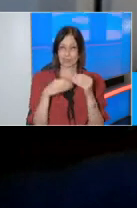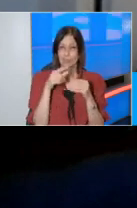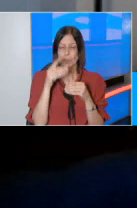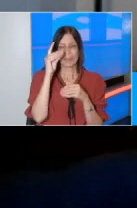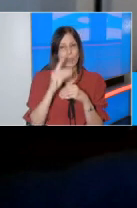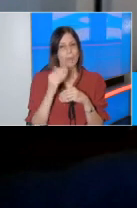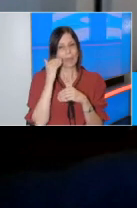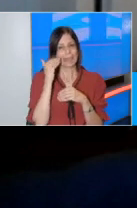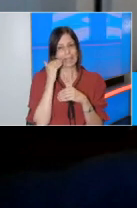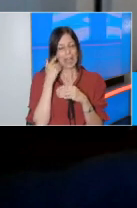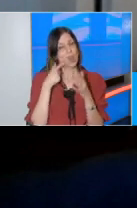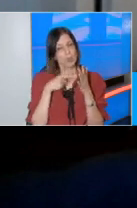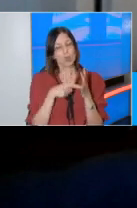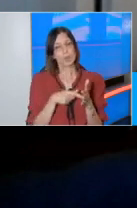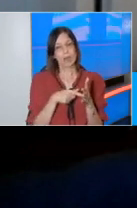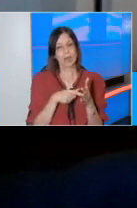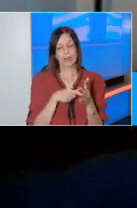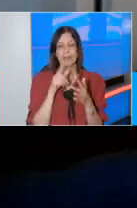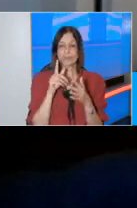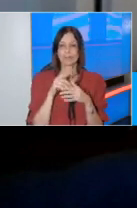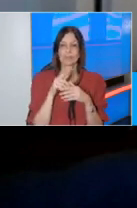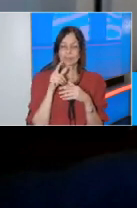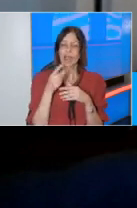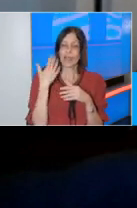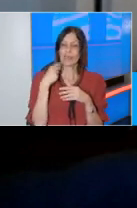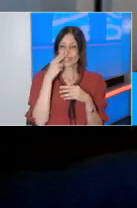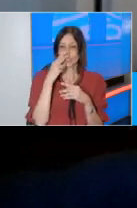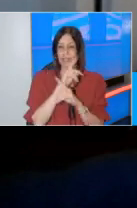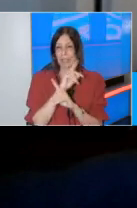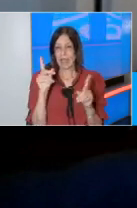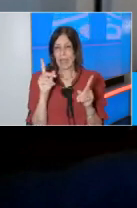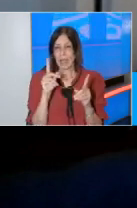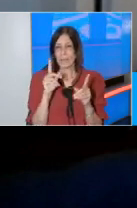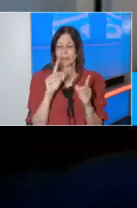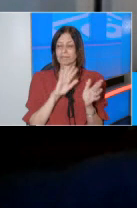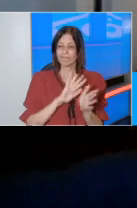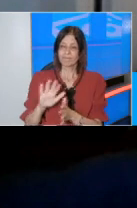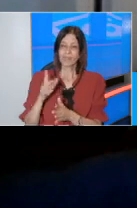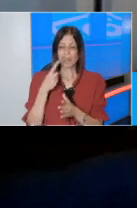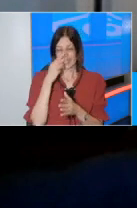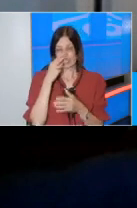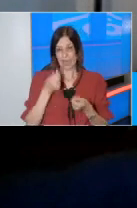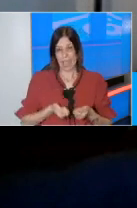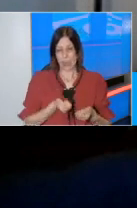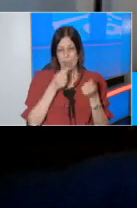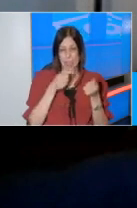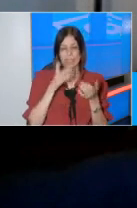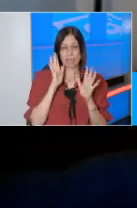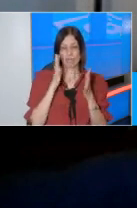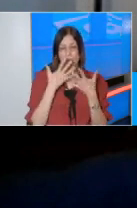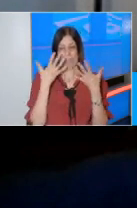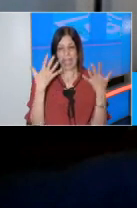בדרום אמריקה, למשל. אבל הניסיונות אחרים, ניסיונות אחרים, פשוט לחוק אותם, והניסיון החינוכי הזה הוא באמת ניסיון מאוד